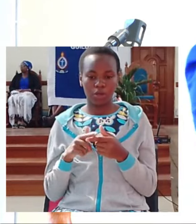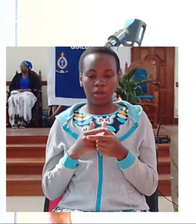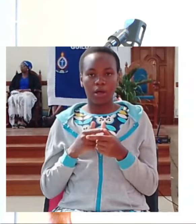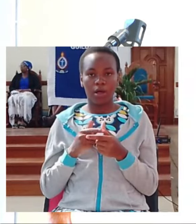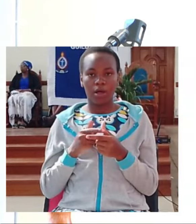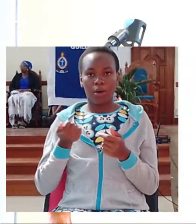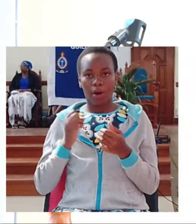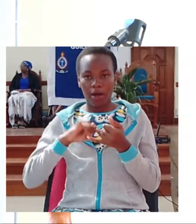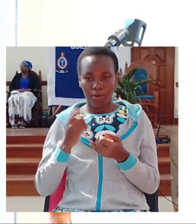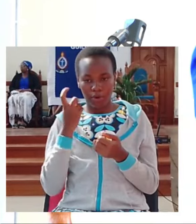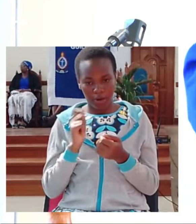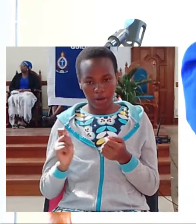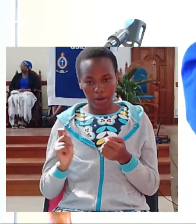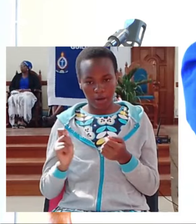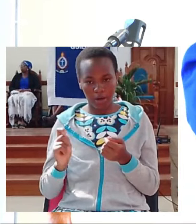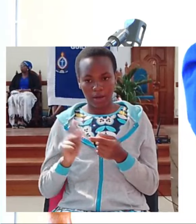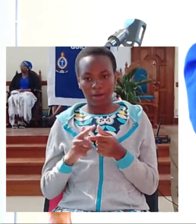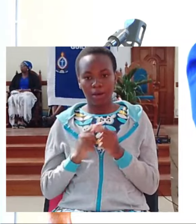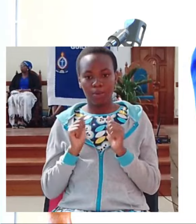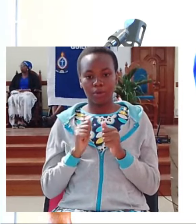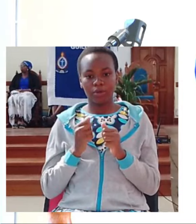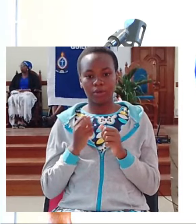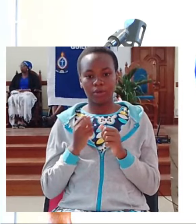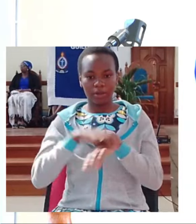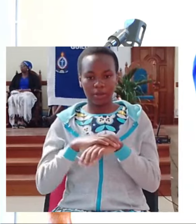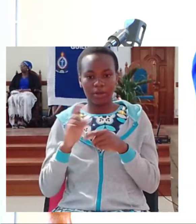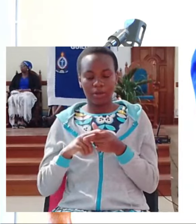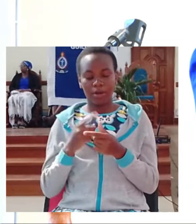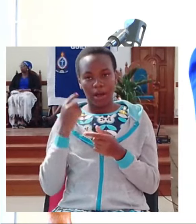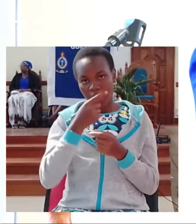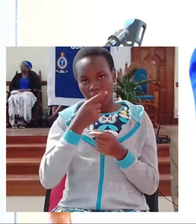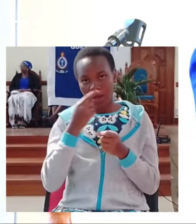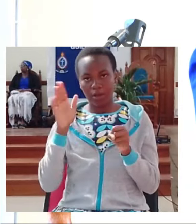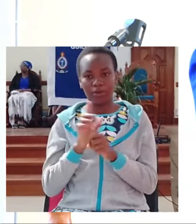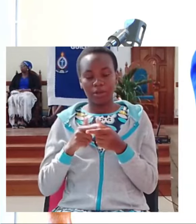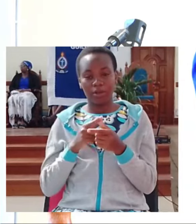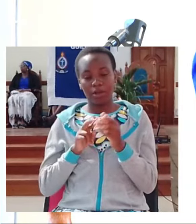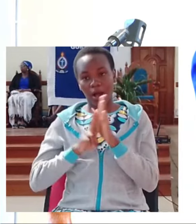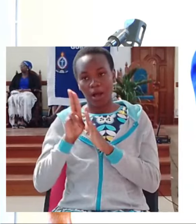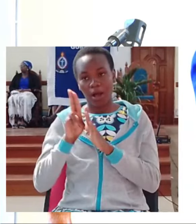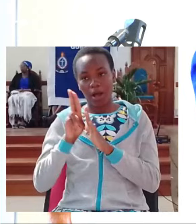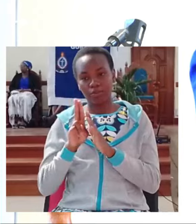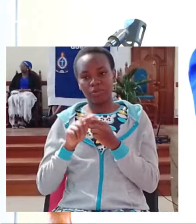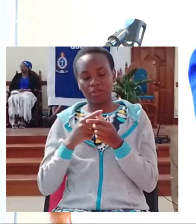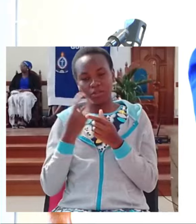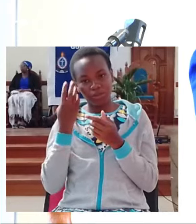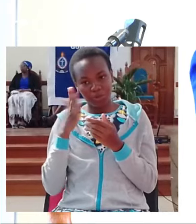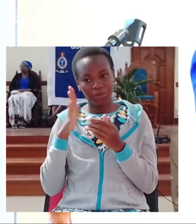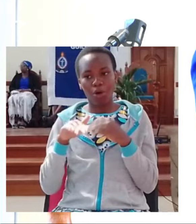yeye anaandika hapo, oh, hui hata nikimpata nilikuwa nimefunga macho, sijui alirefuka akanipita, sijui hata